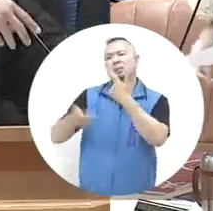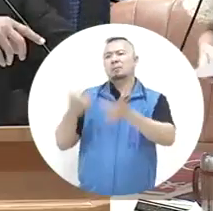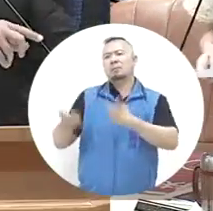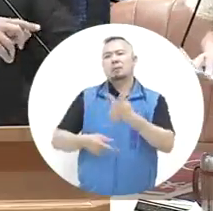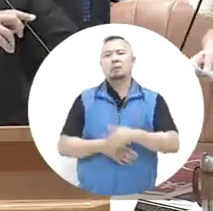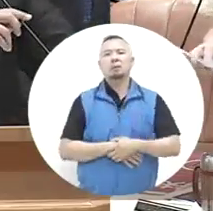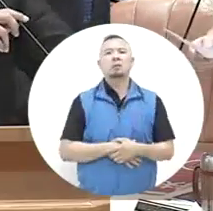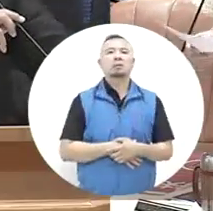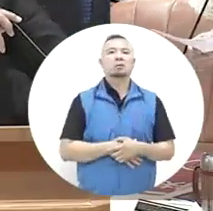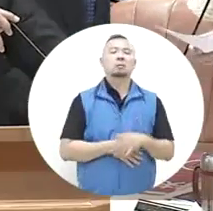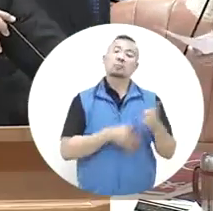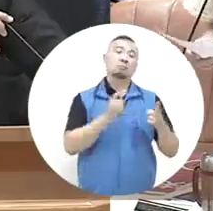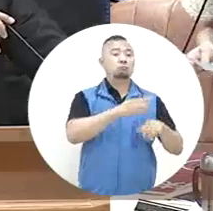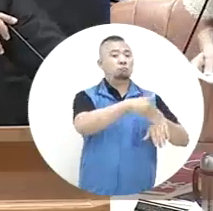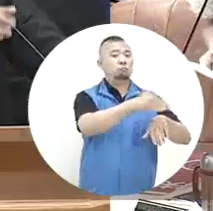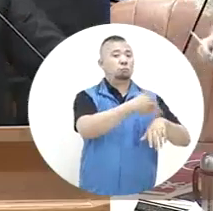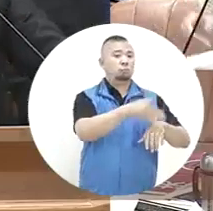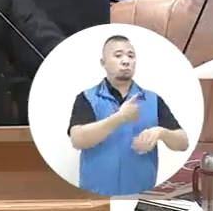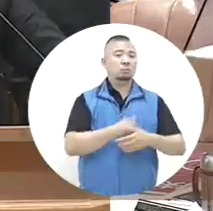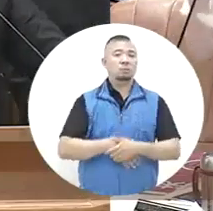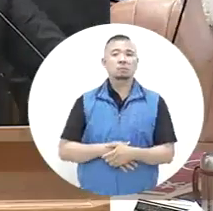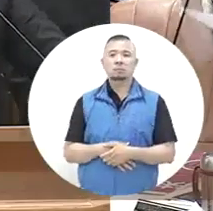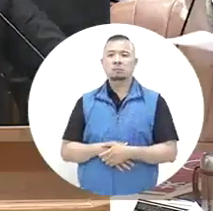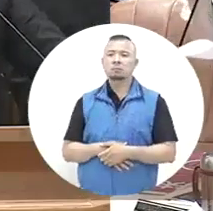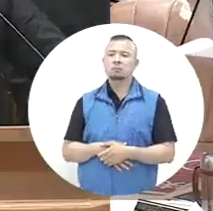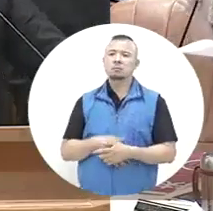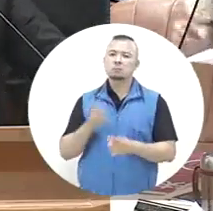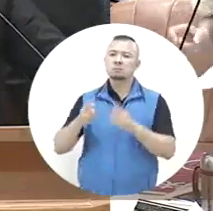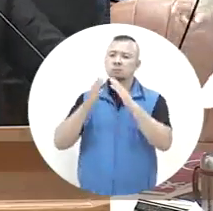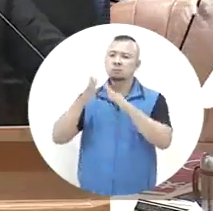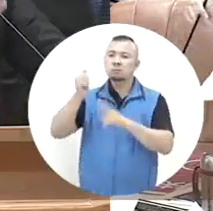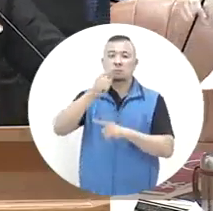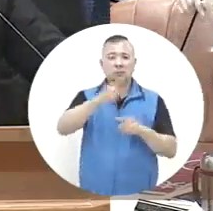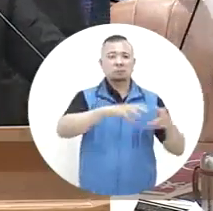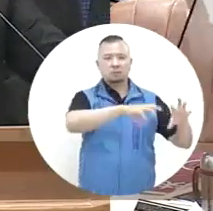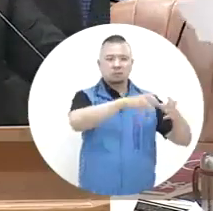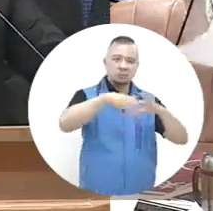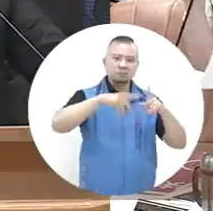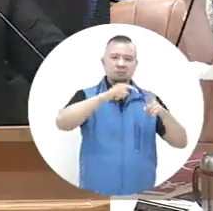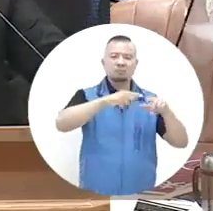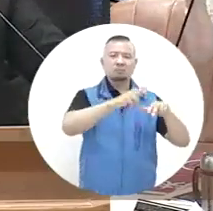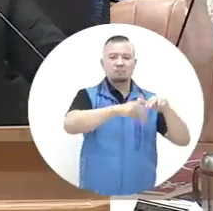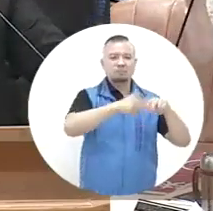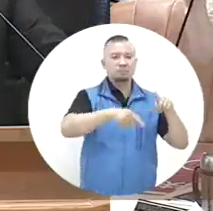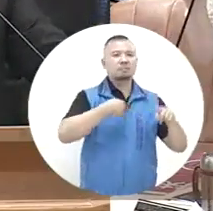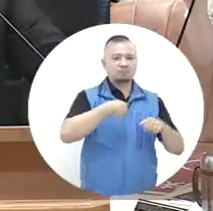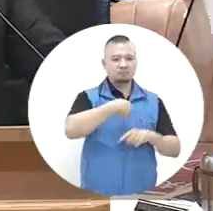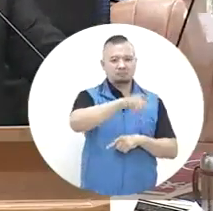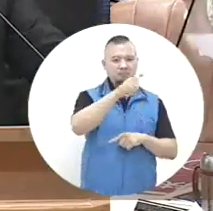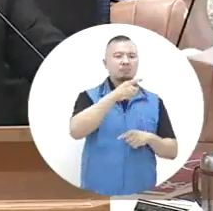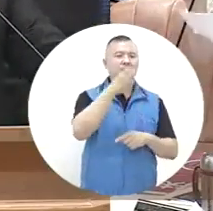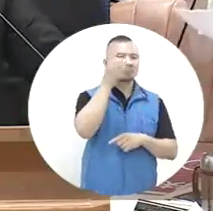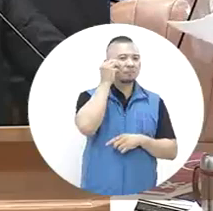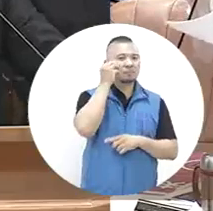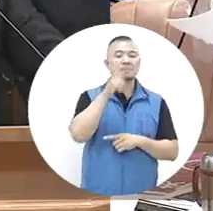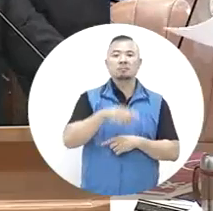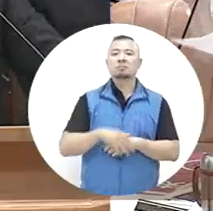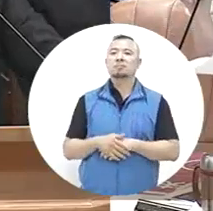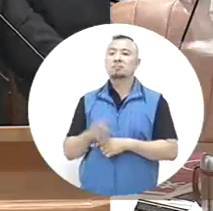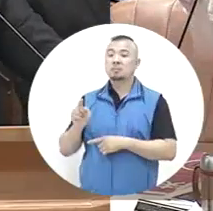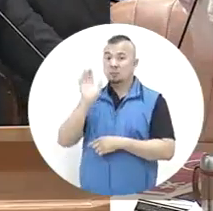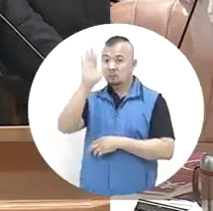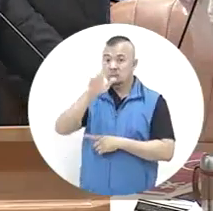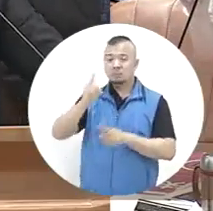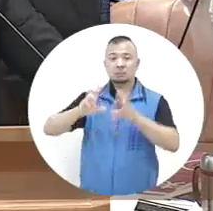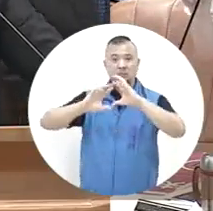天就抓到了， 拒绝了嘛。市长， 国际刑警组织我都去过了，真正是 务实。如果您未来要当我们台湾的总统，可